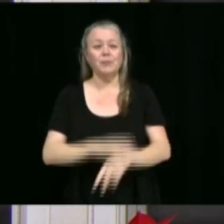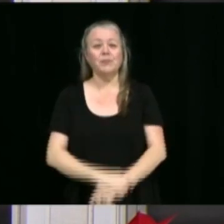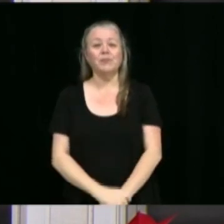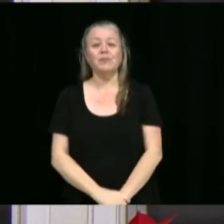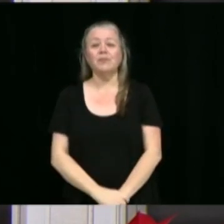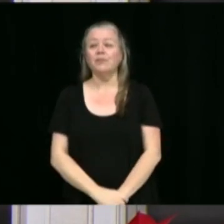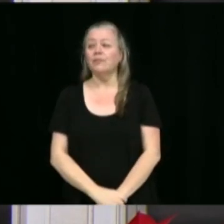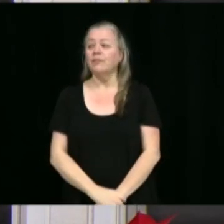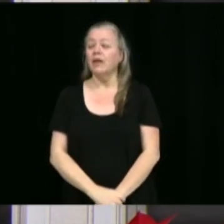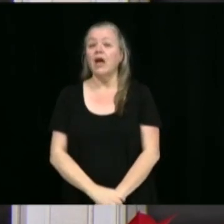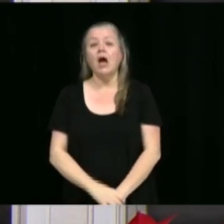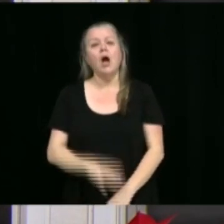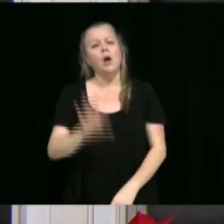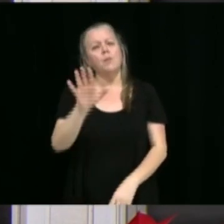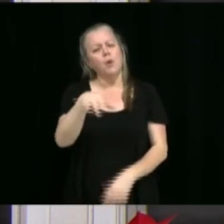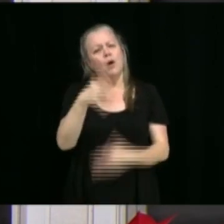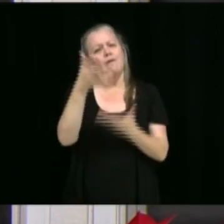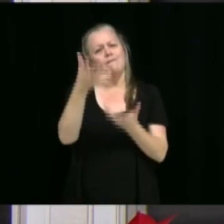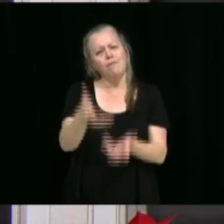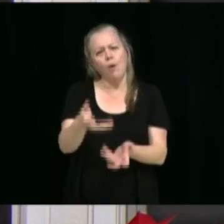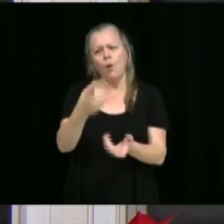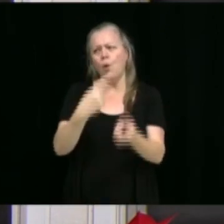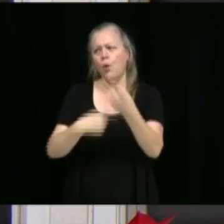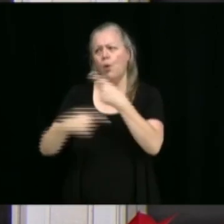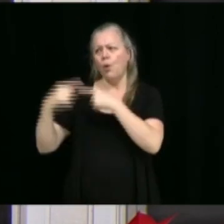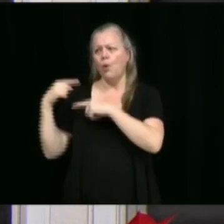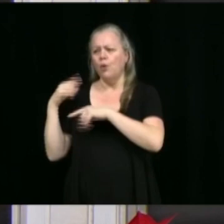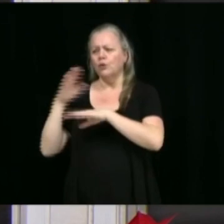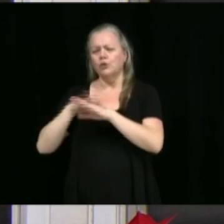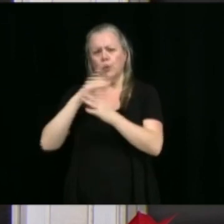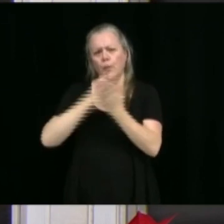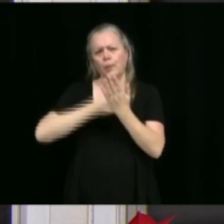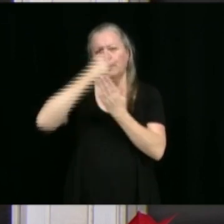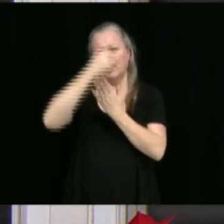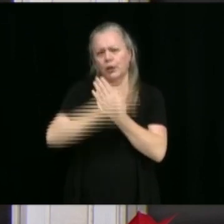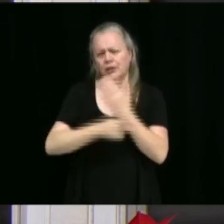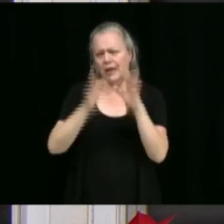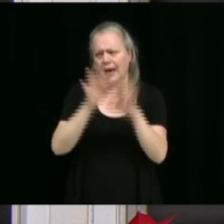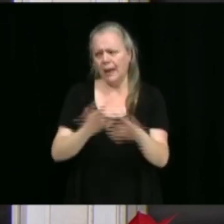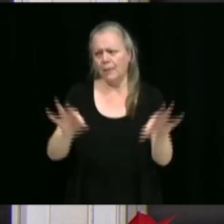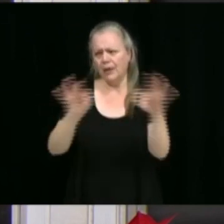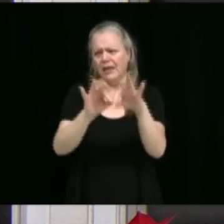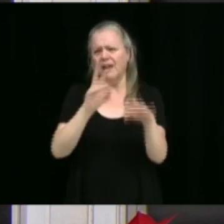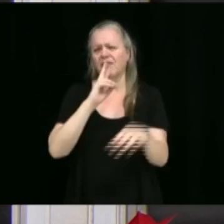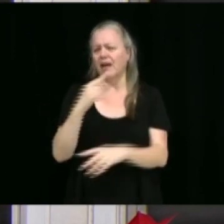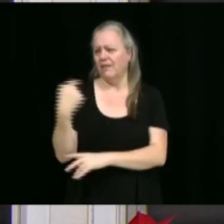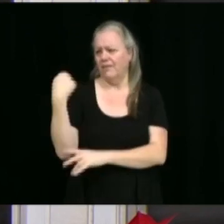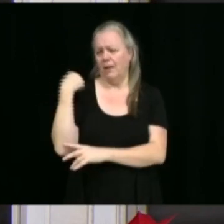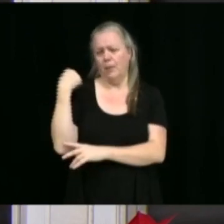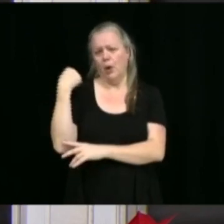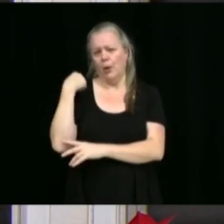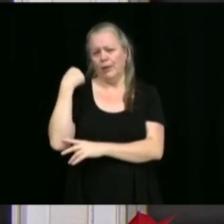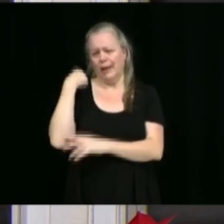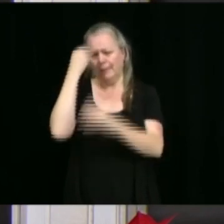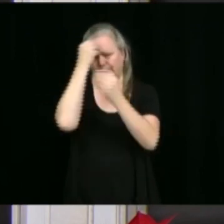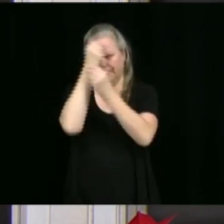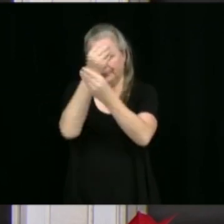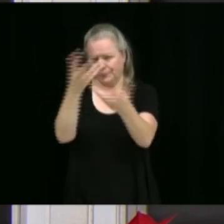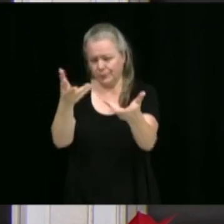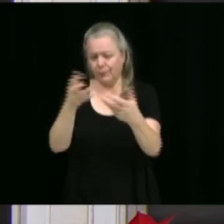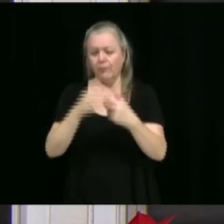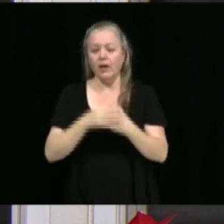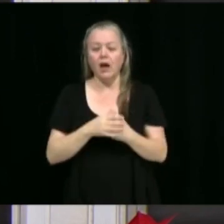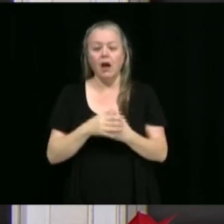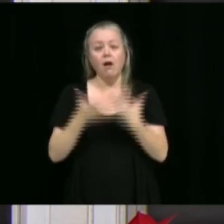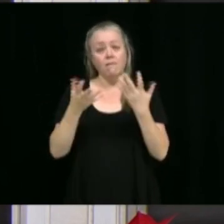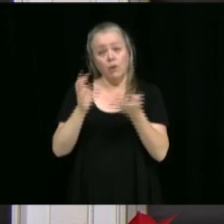veux revenir rapidement sur un projet d'envergure dont on a fait part tout récemment, soit celui d'investir tout